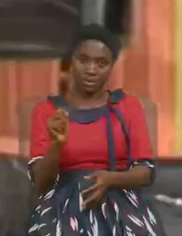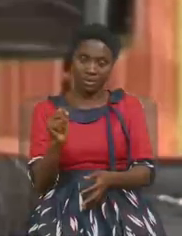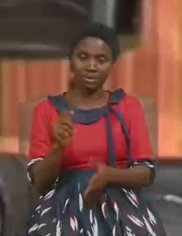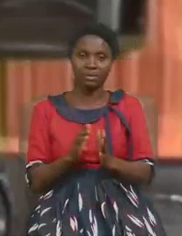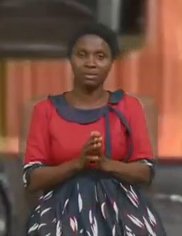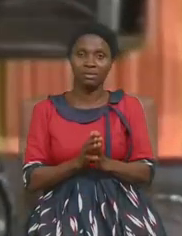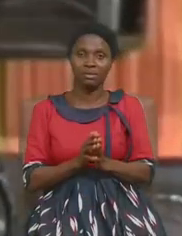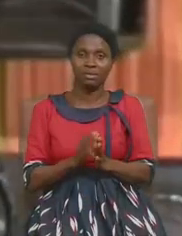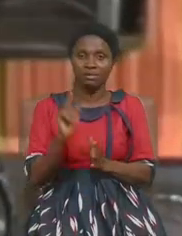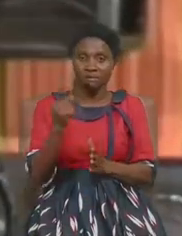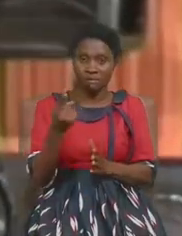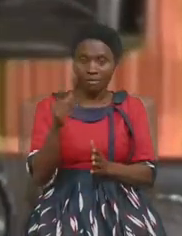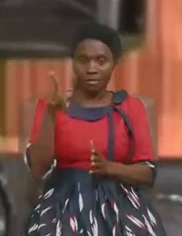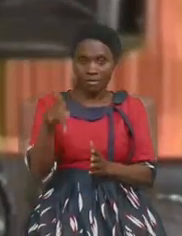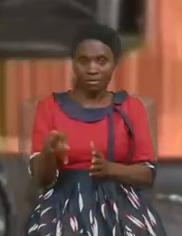1 Pierre chapitre 3,